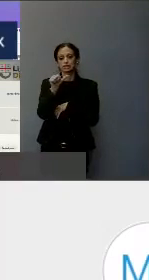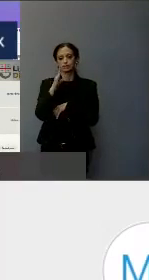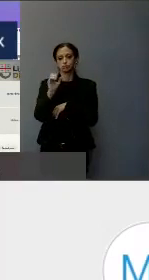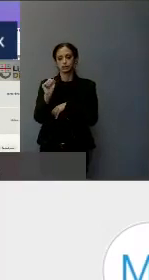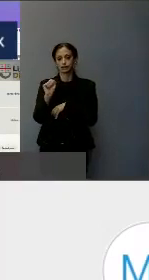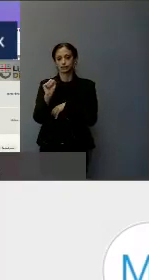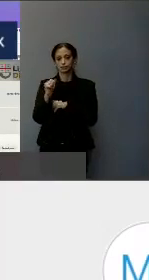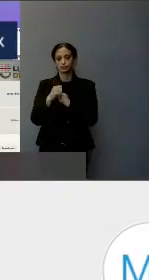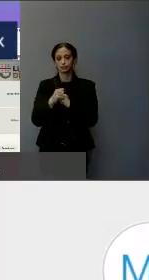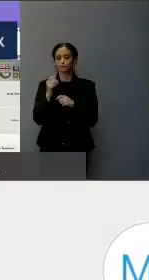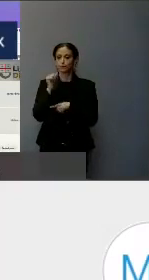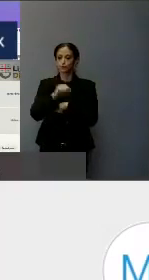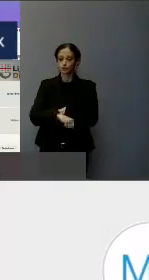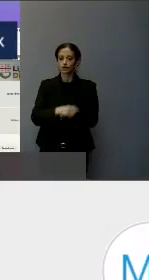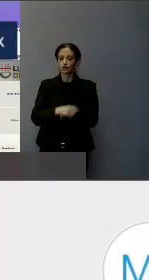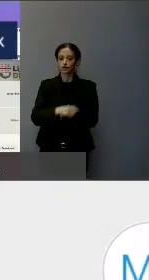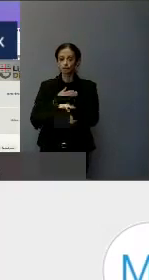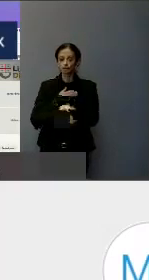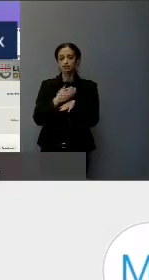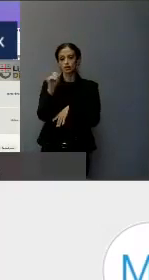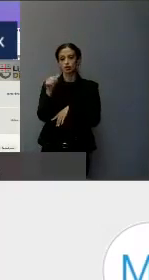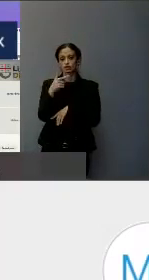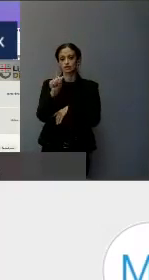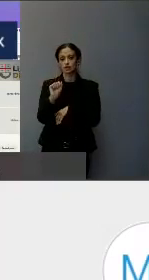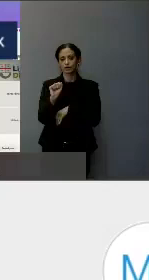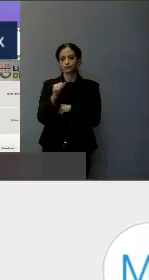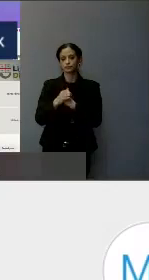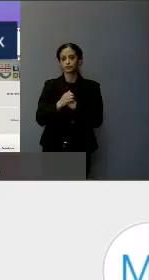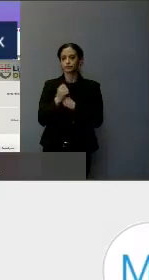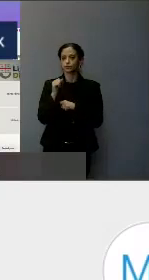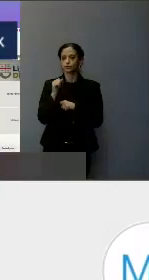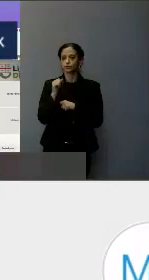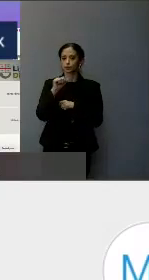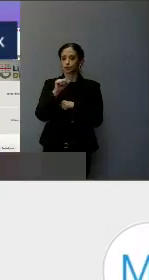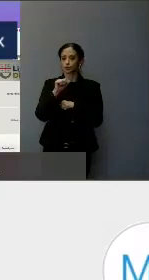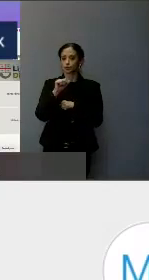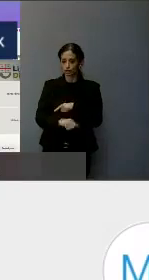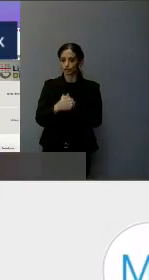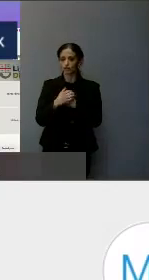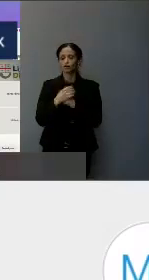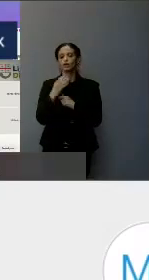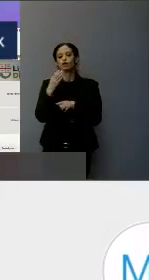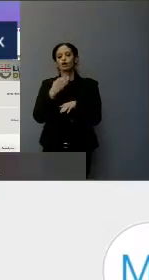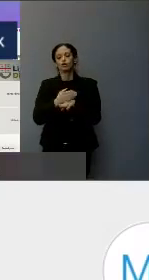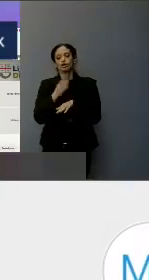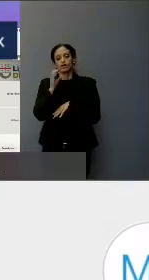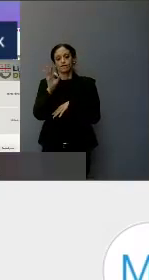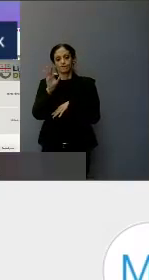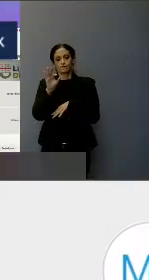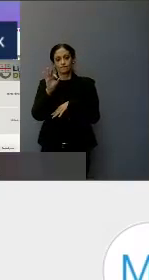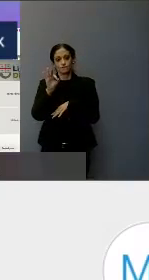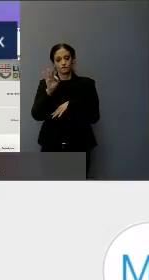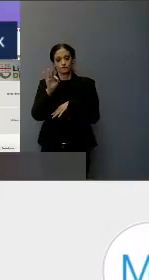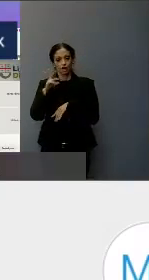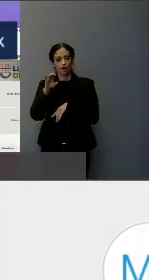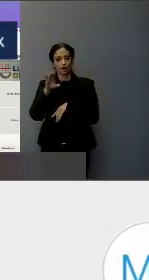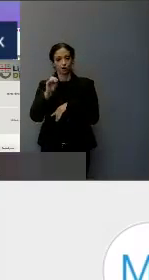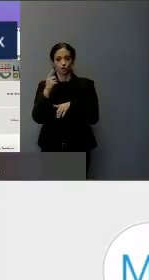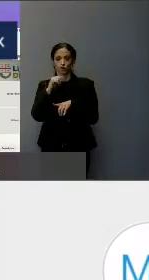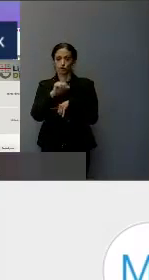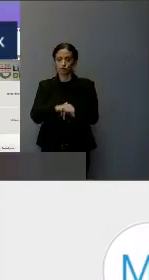contrario consigliere costa non porta via consigliere ferrero contrario